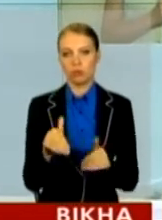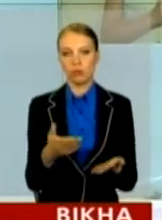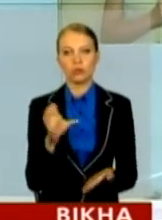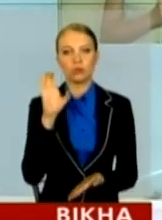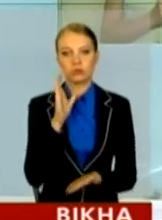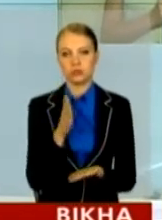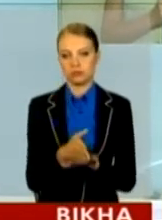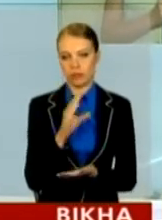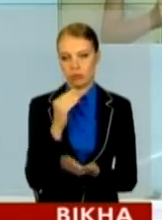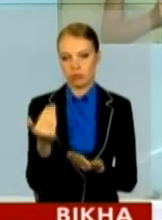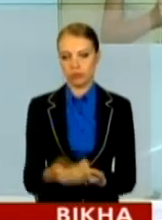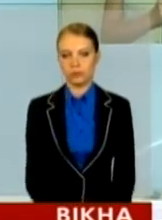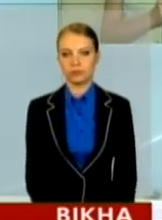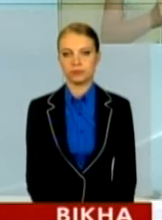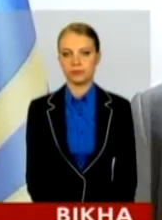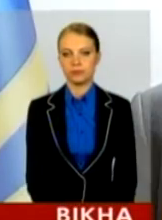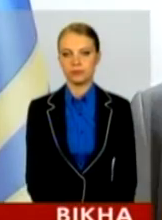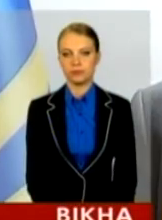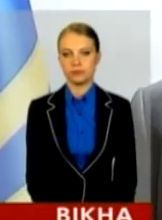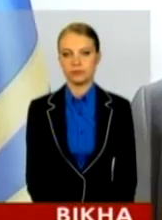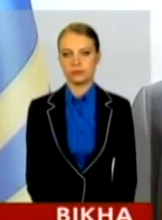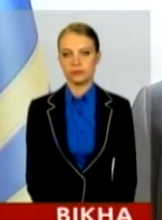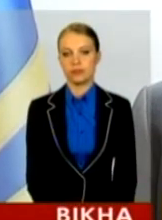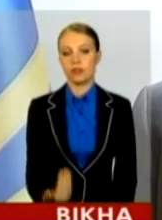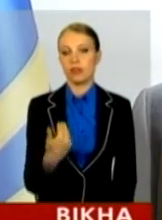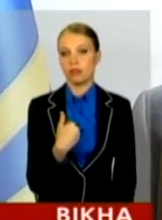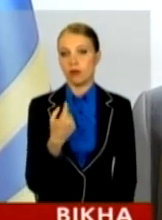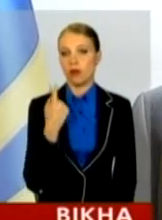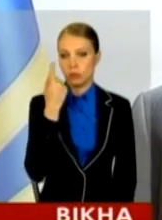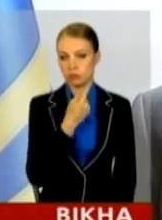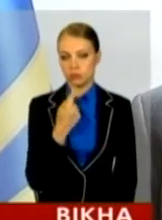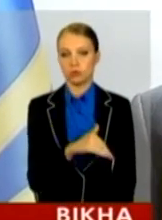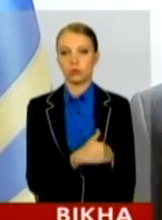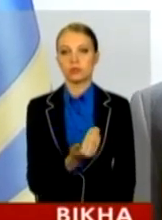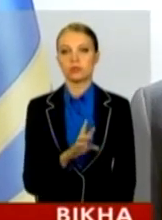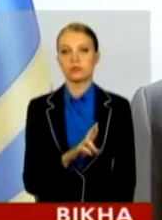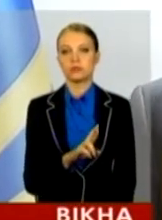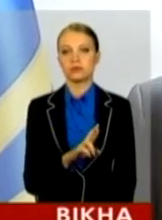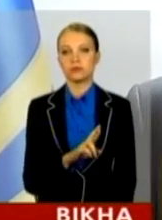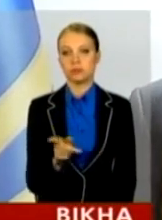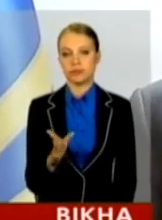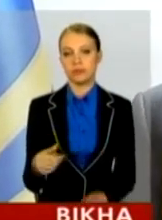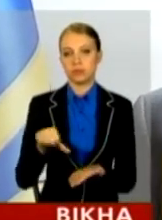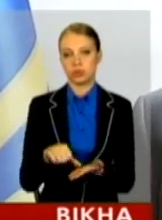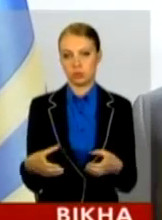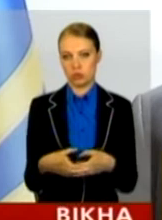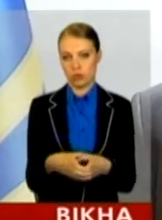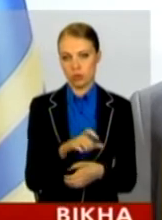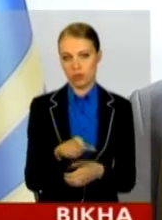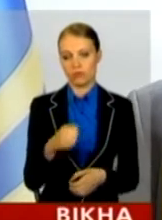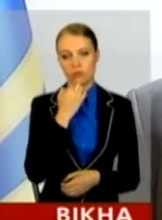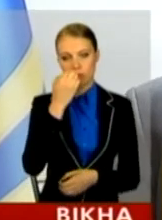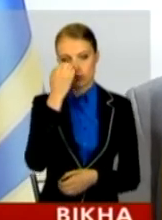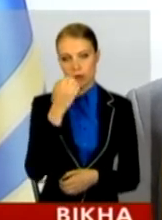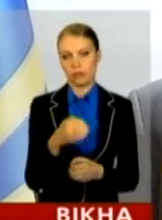послухати пряму мову. Я особисто хотів би в присутності колективу